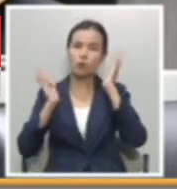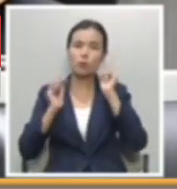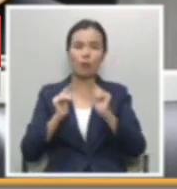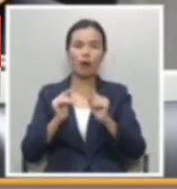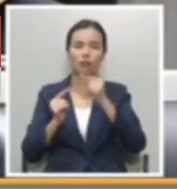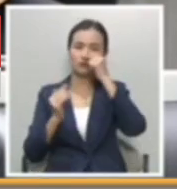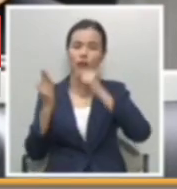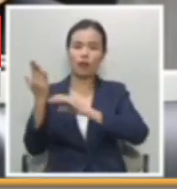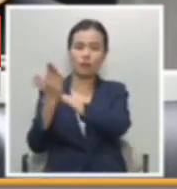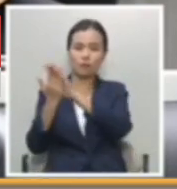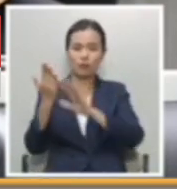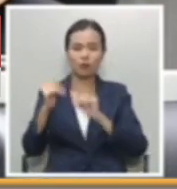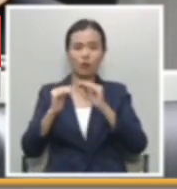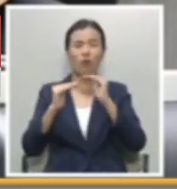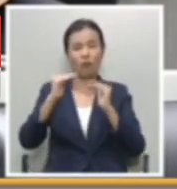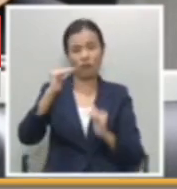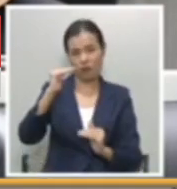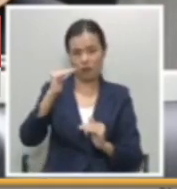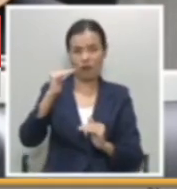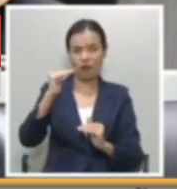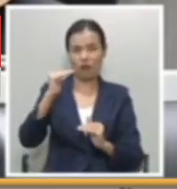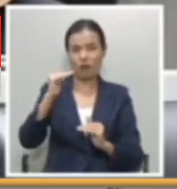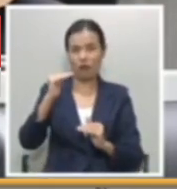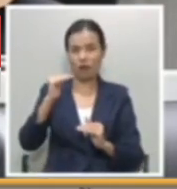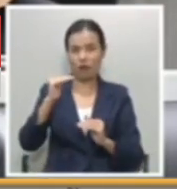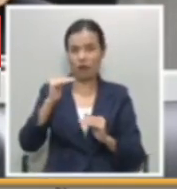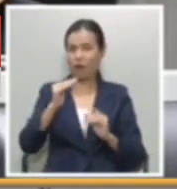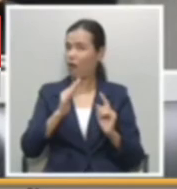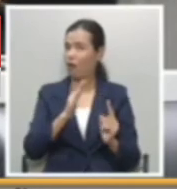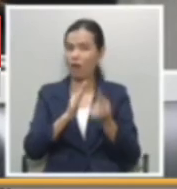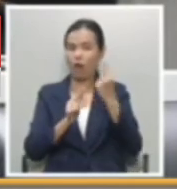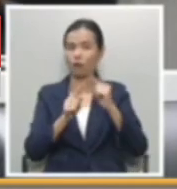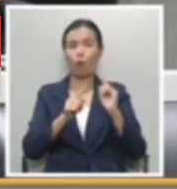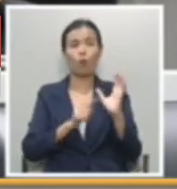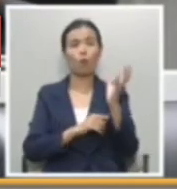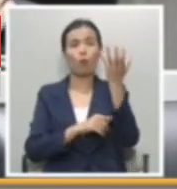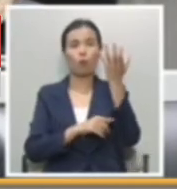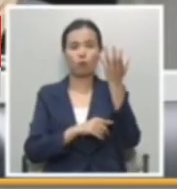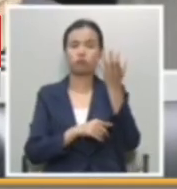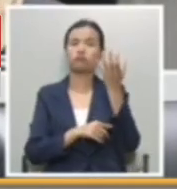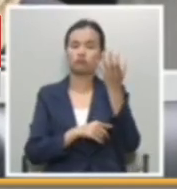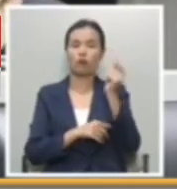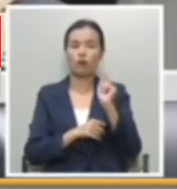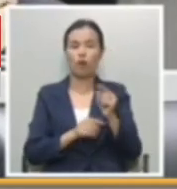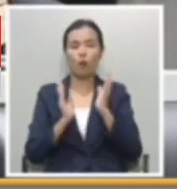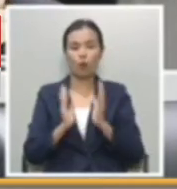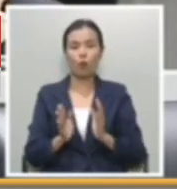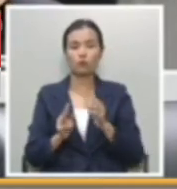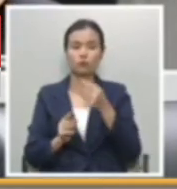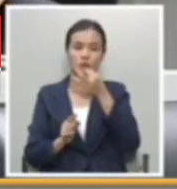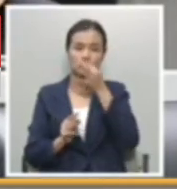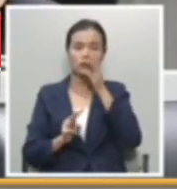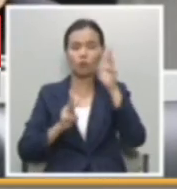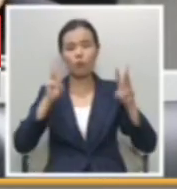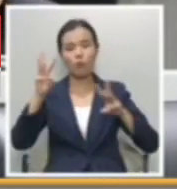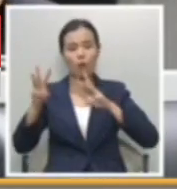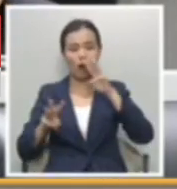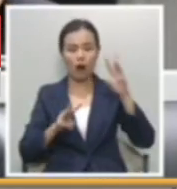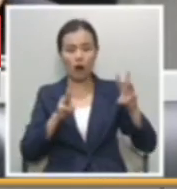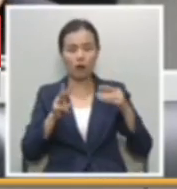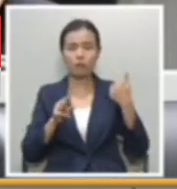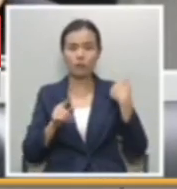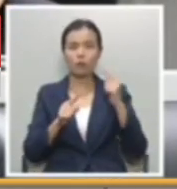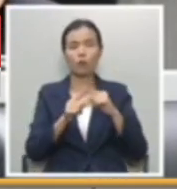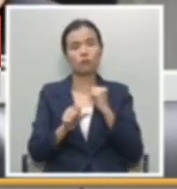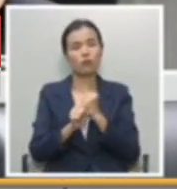ประเทศไทยเป็นประเทศที่มีความเหลื่อมล้ำสูงมากเป็นอันดับต้นๆของโลกคนว่างงานเพิ่มมากขึ้น